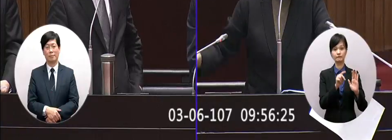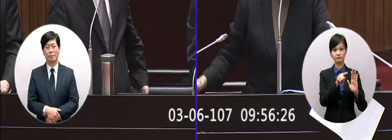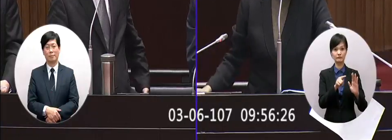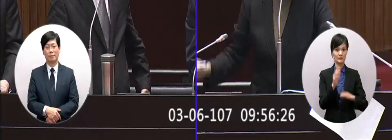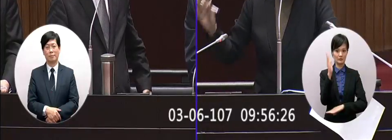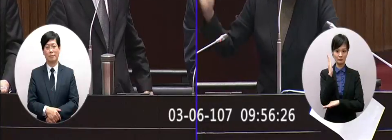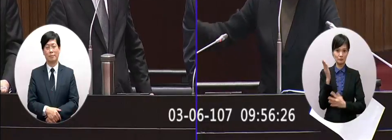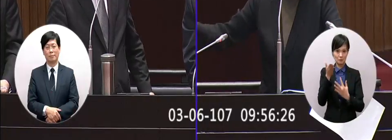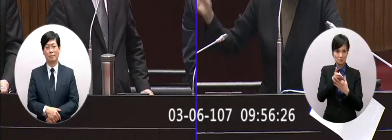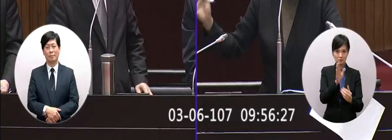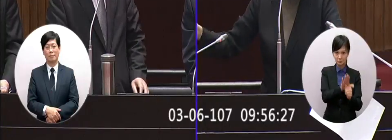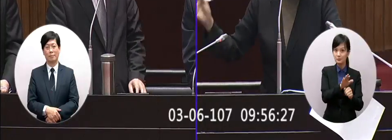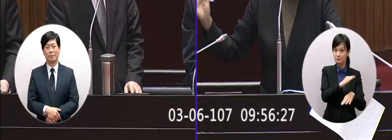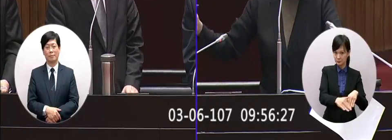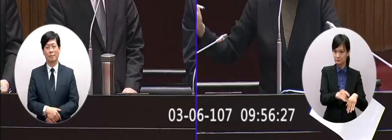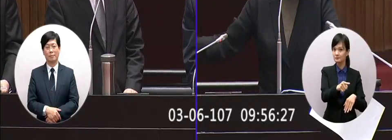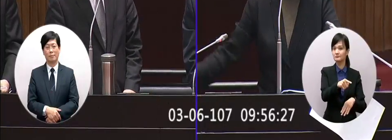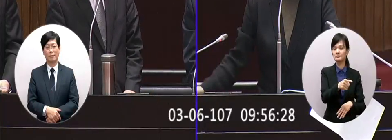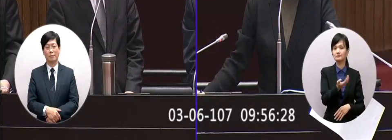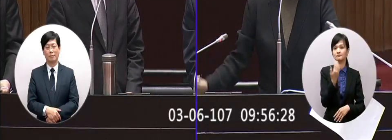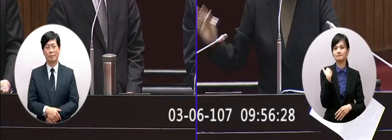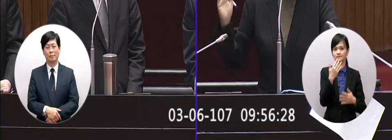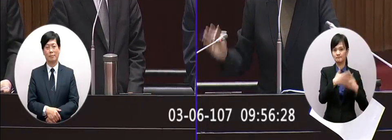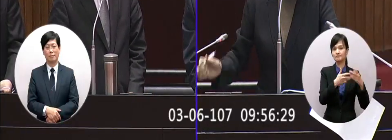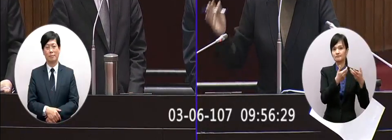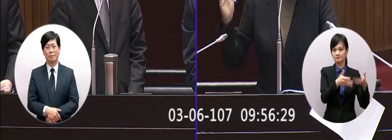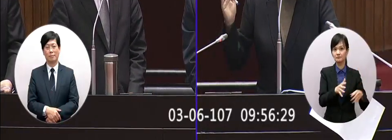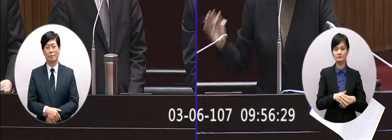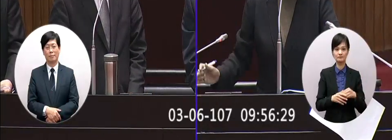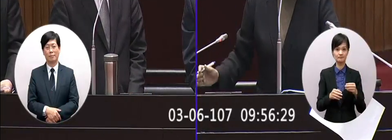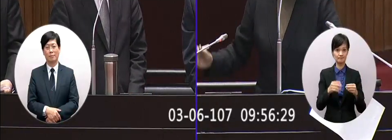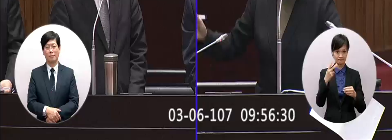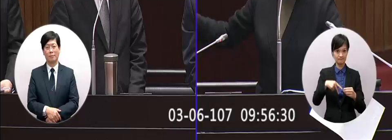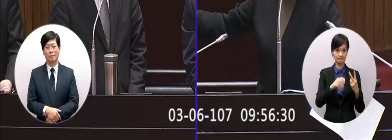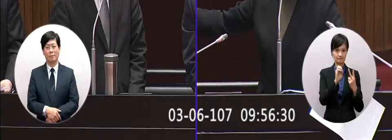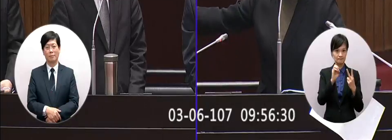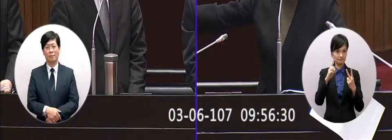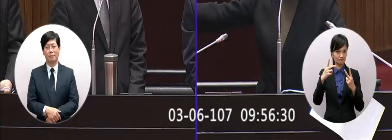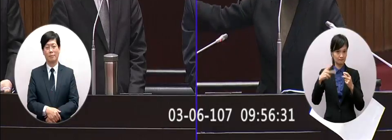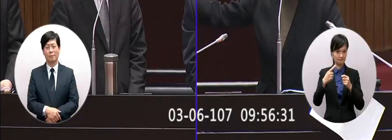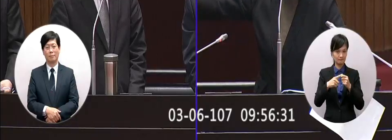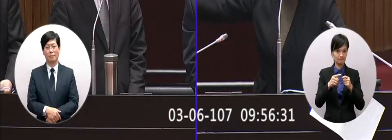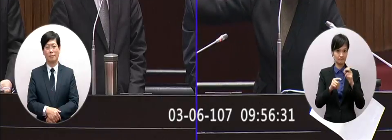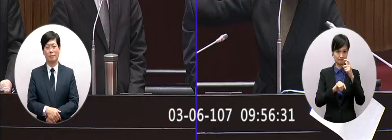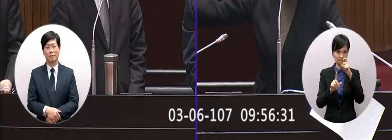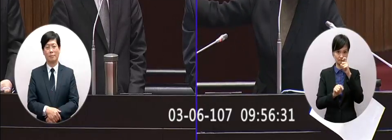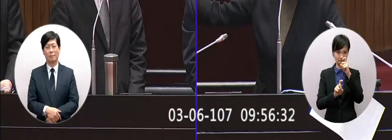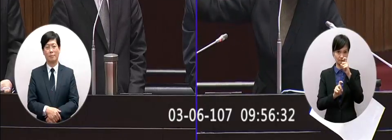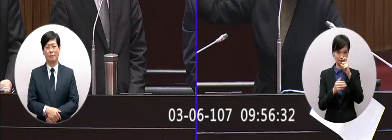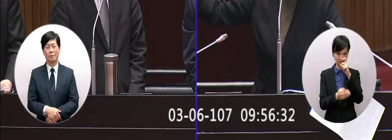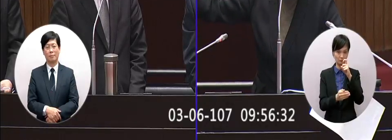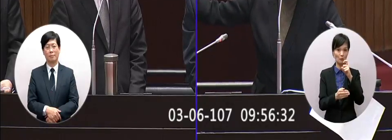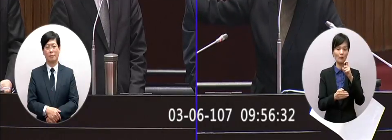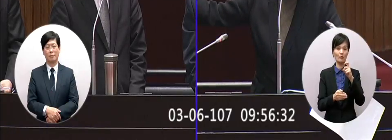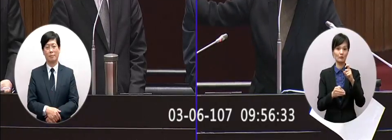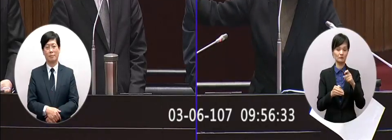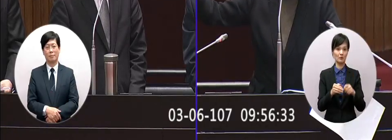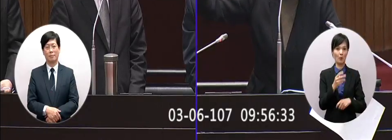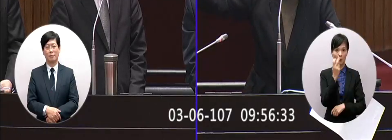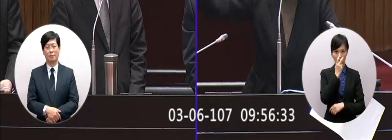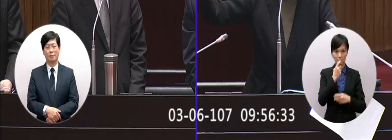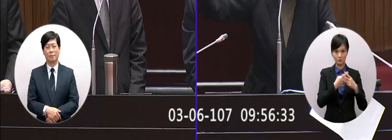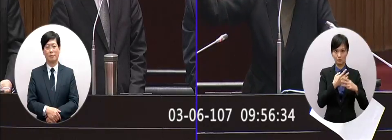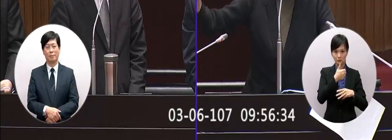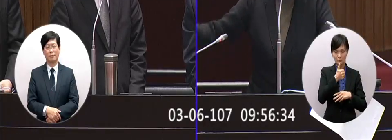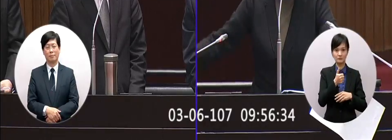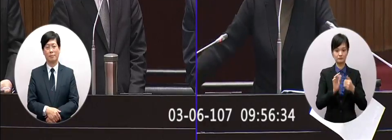王次长说的。我们再来看2017年10月19号，金管会主委顾主委也在现场哈，他跟财政委员会跟